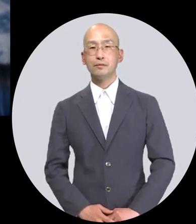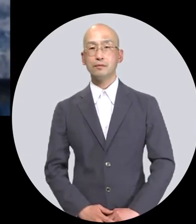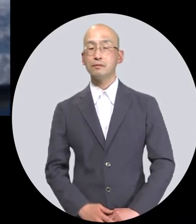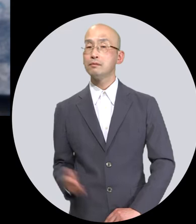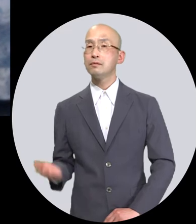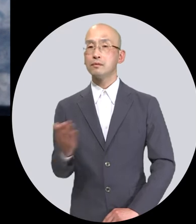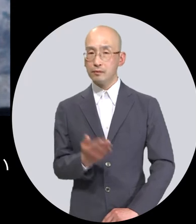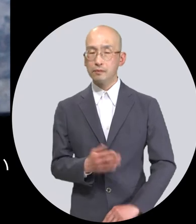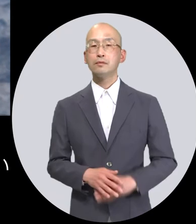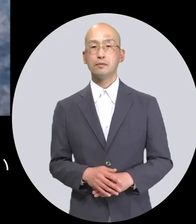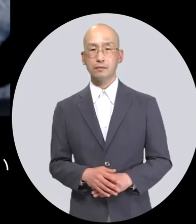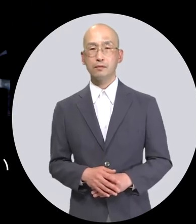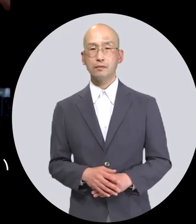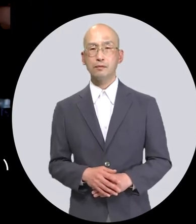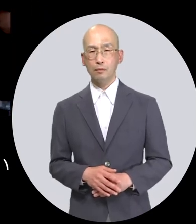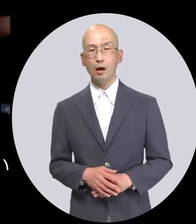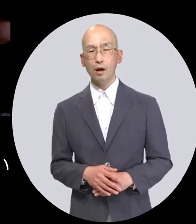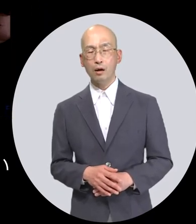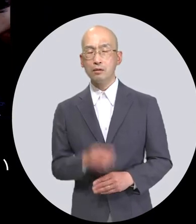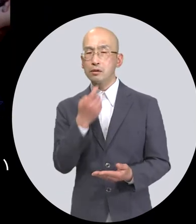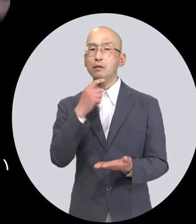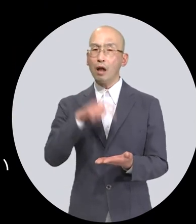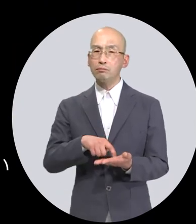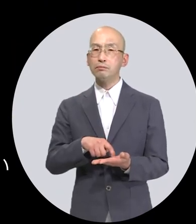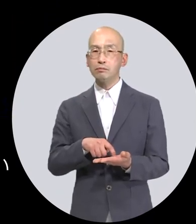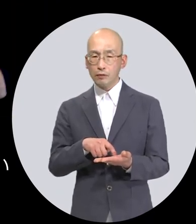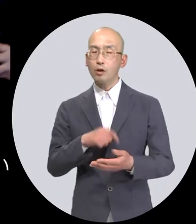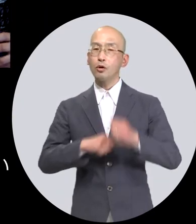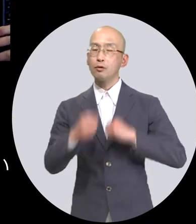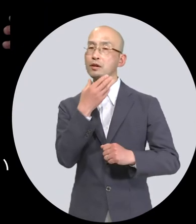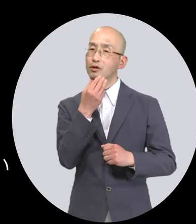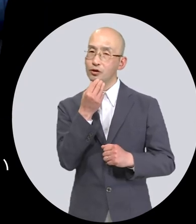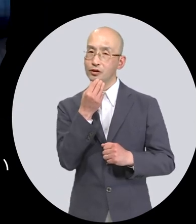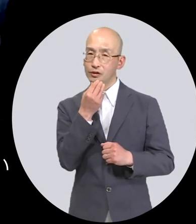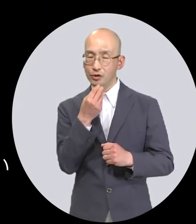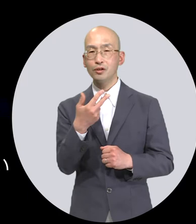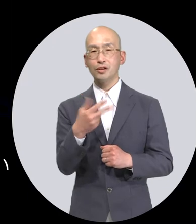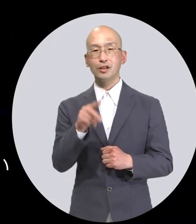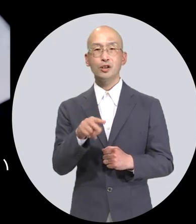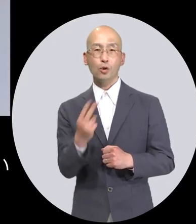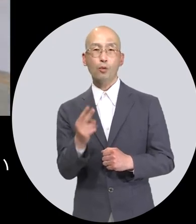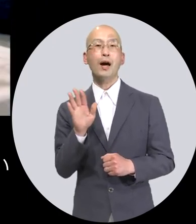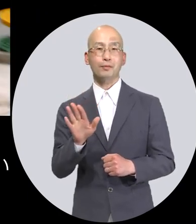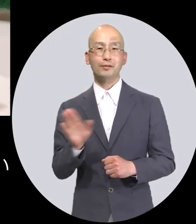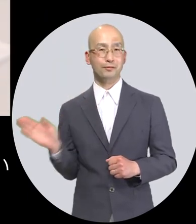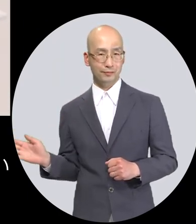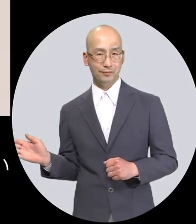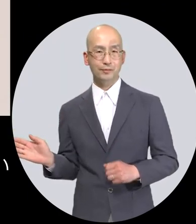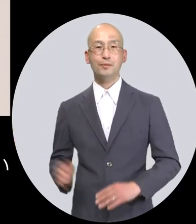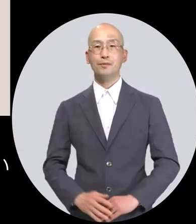。 あとは、もう少し簡単な取り組みやすいワークシート